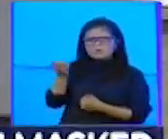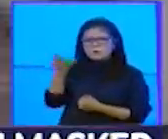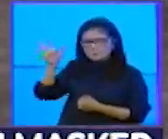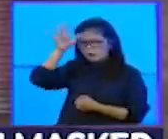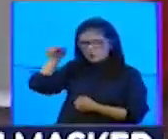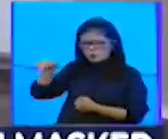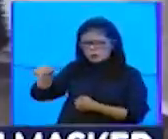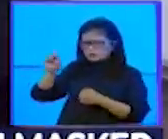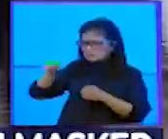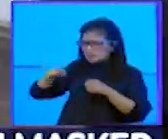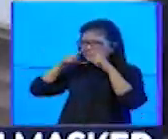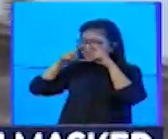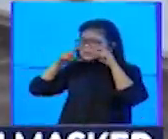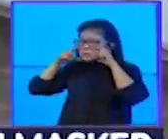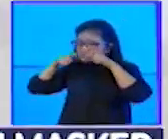saat berada di ruang rapat.